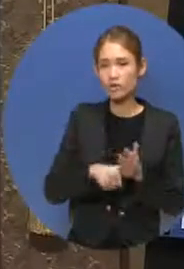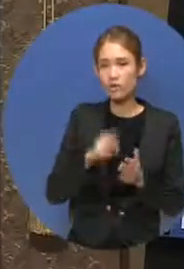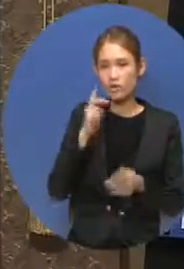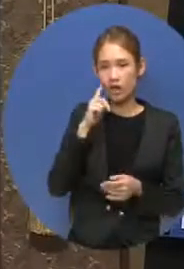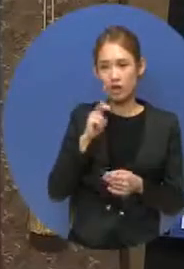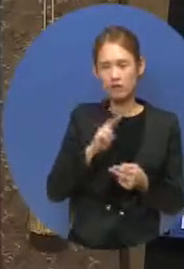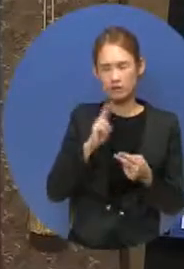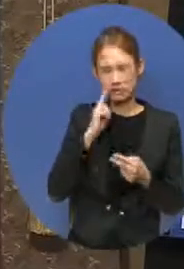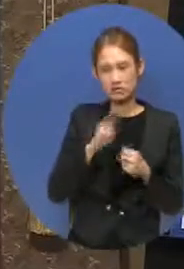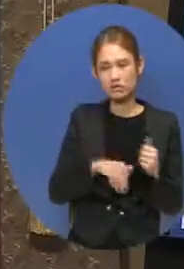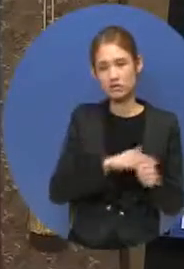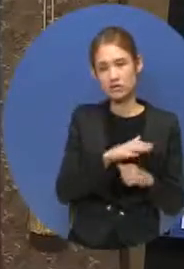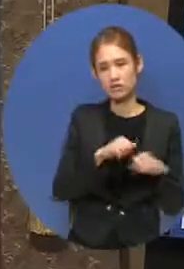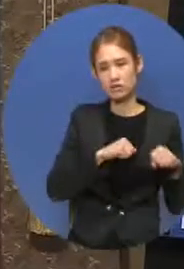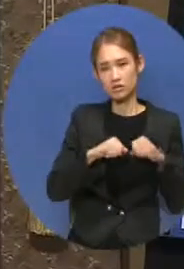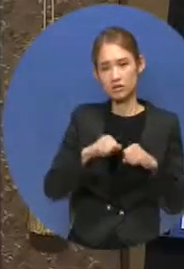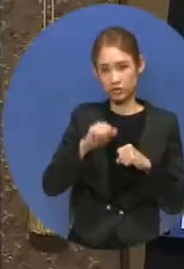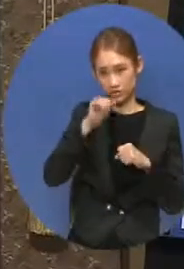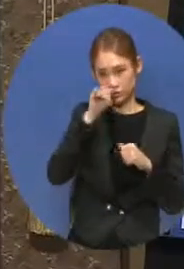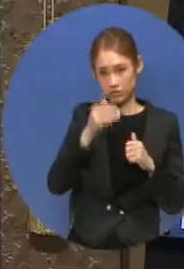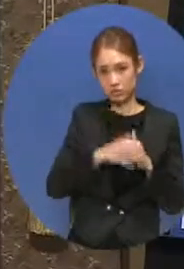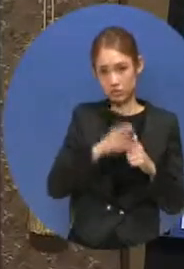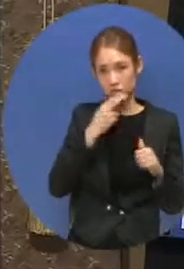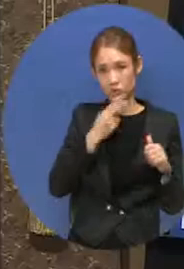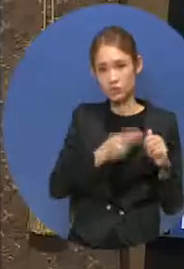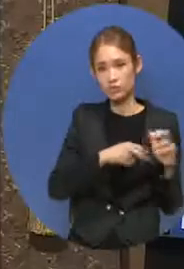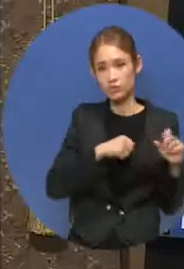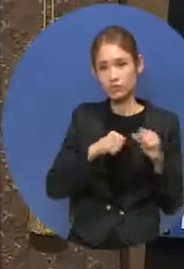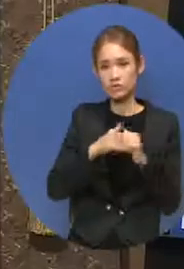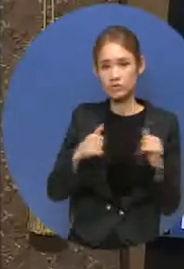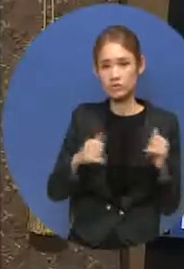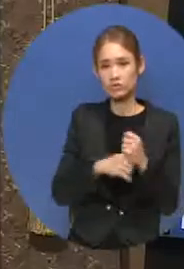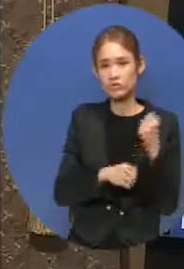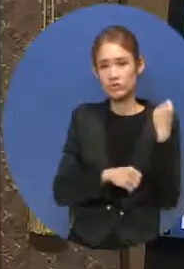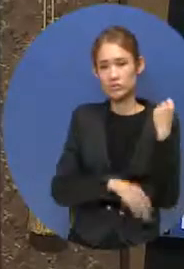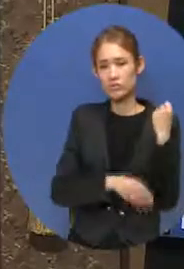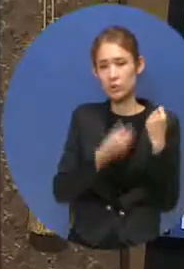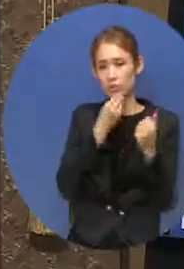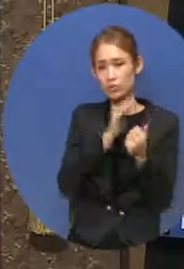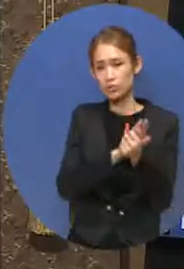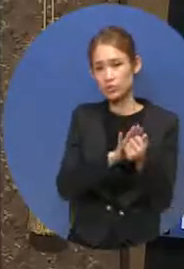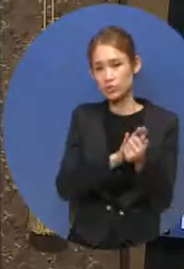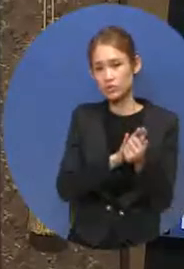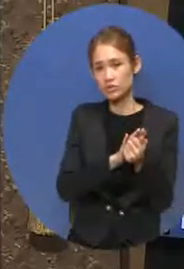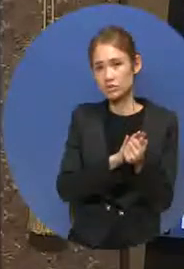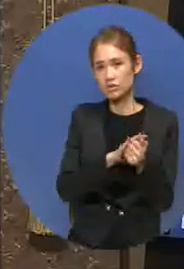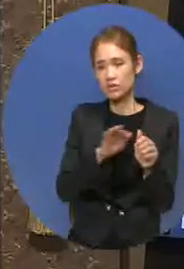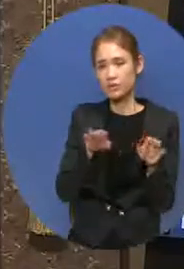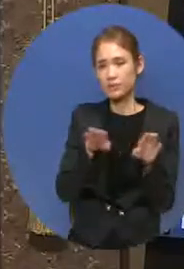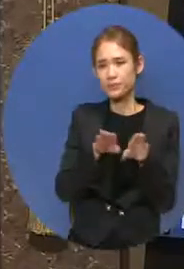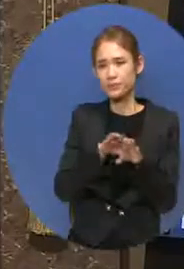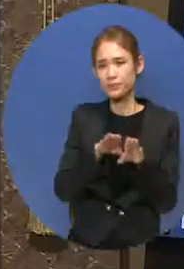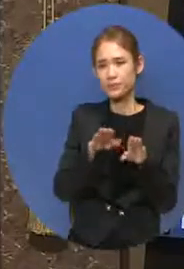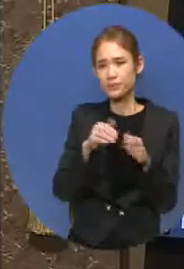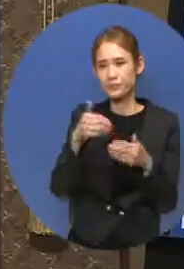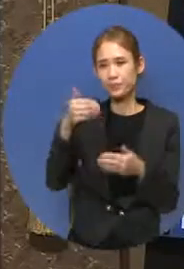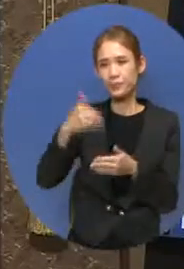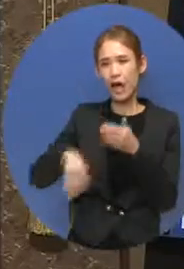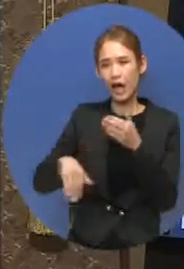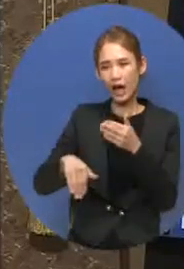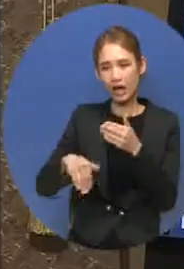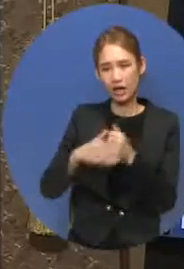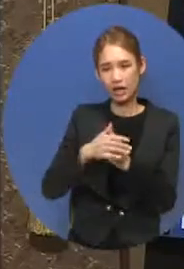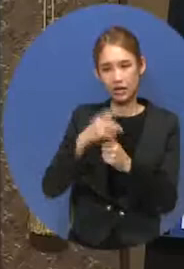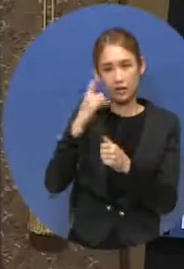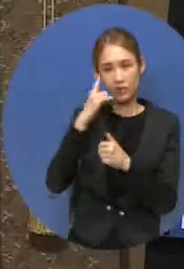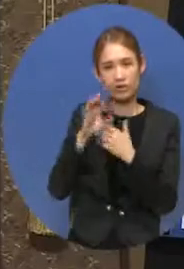행동을 할 수도 있는데요. 이런 도전적 행동 하시는 분들은 기존의 복지 서비스에서 제외될 수밖에 없었죠.